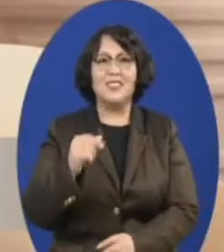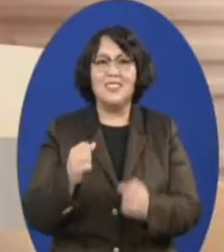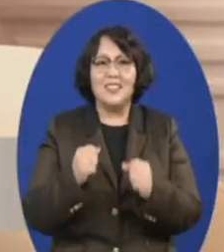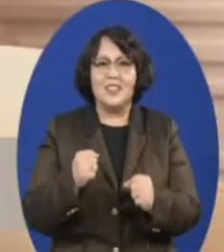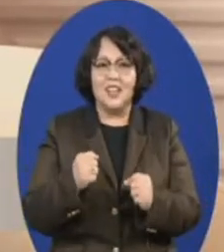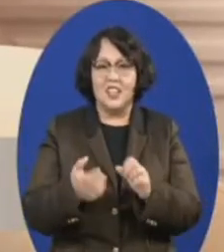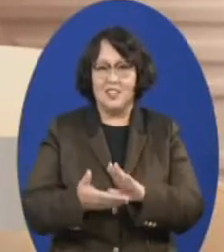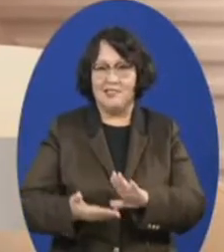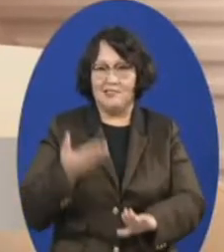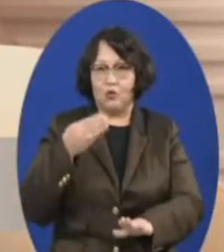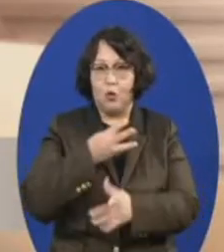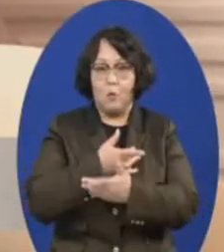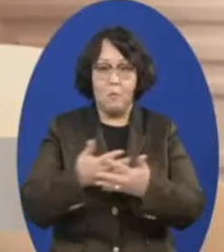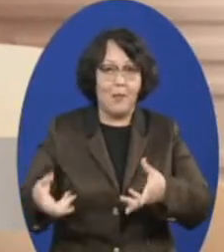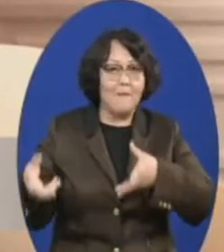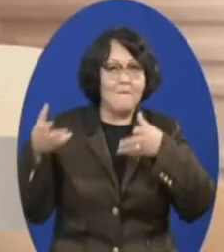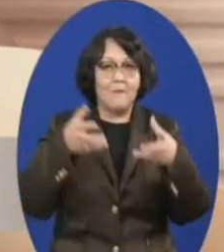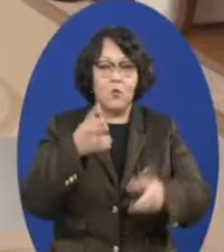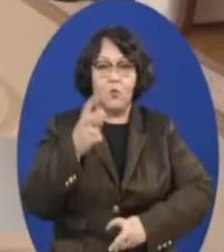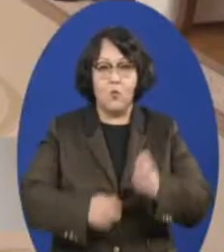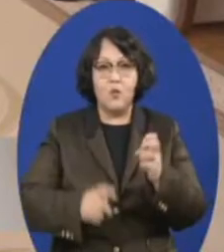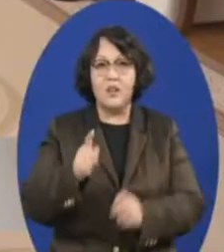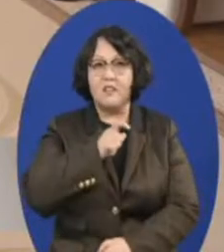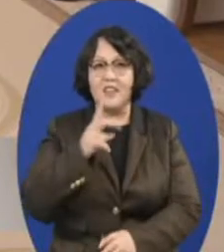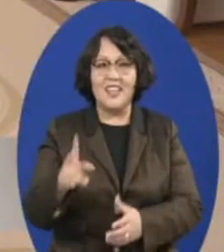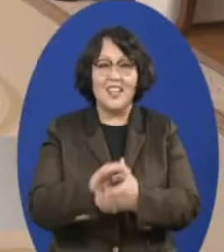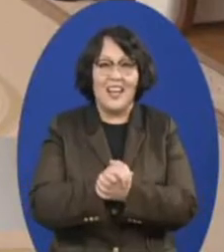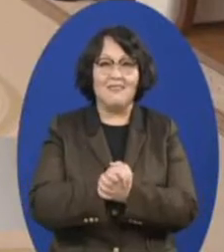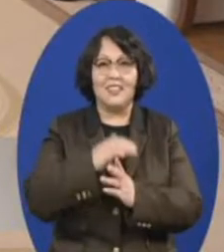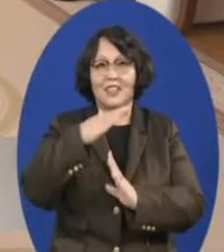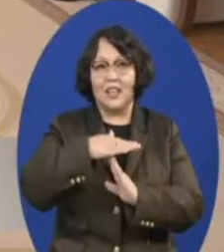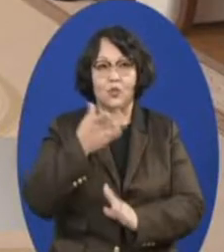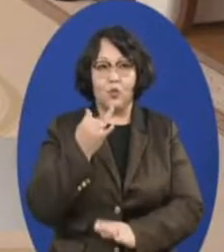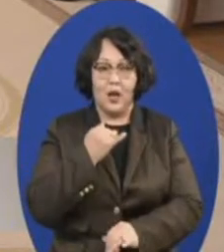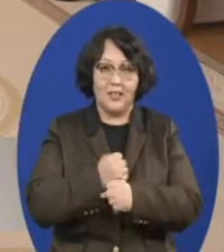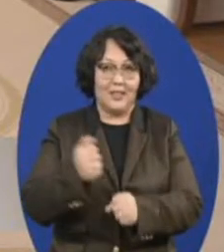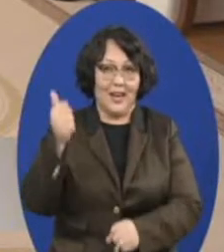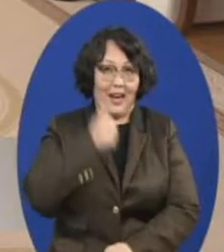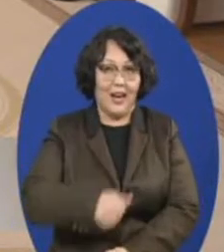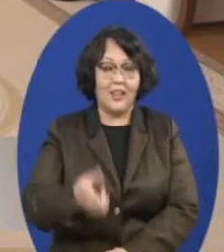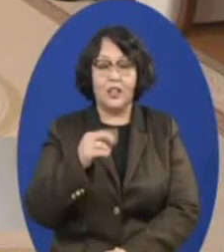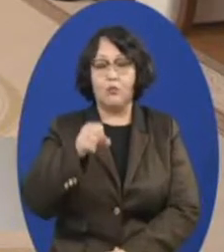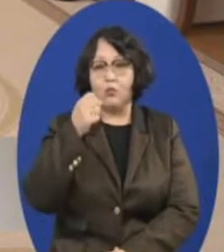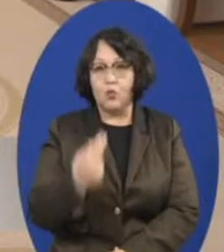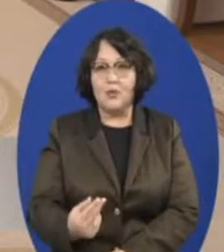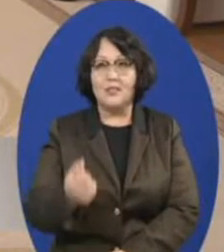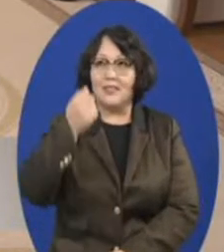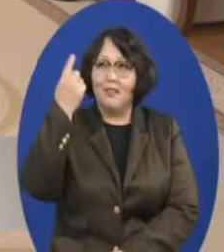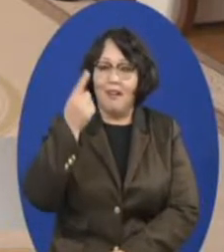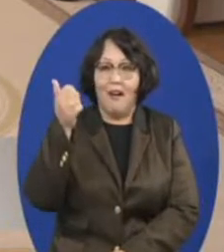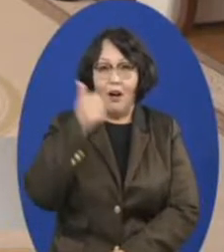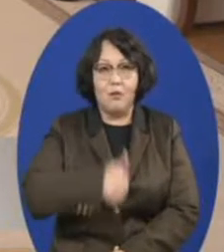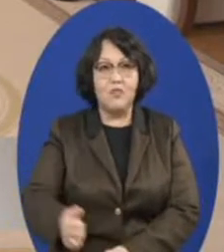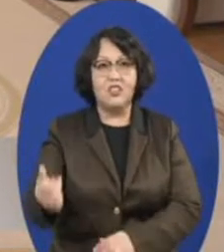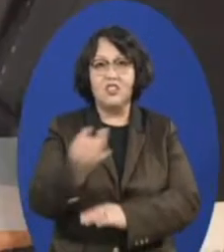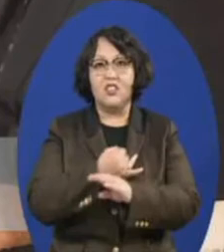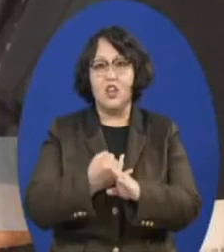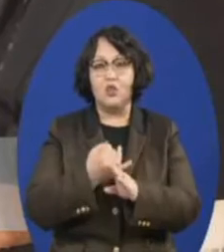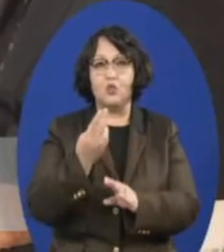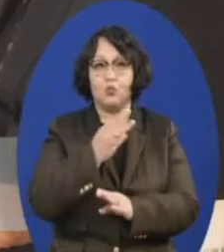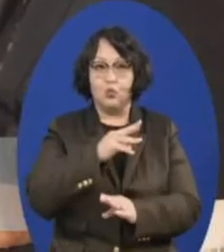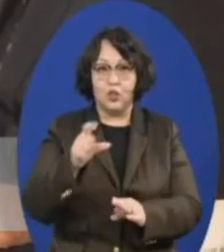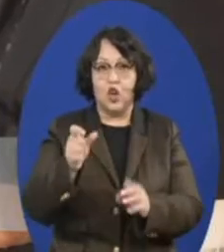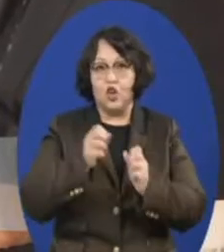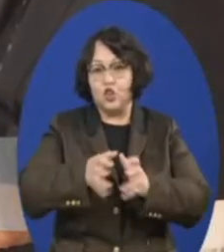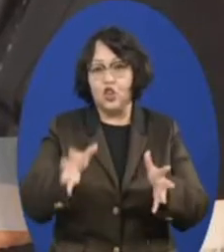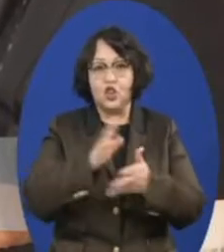үеийн тоног төхөөрөмжөөр тоноглоно. Мөн үйлдвэрийн хэвийн найдвартай тасралтгүй ажиллагааг хангах дэд бүтэц цахилгаан хангамж инженерийн шугам сүлжээний